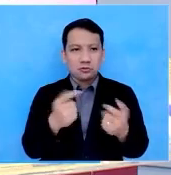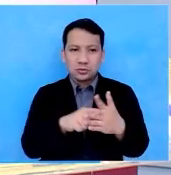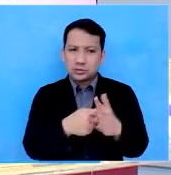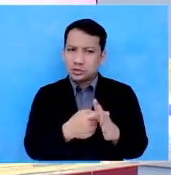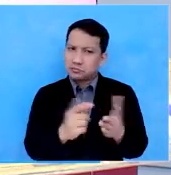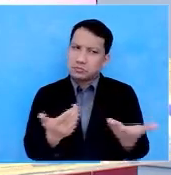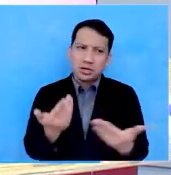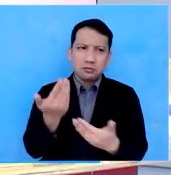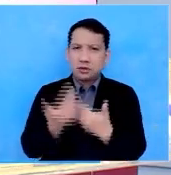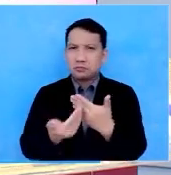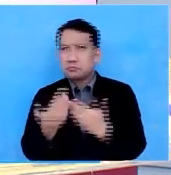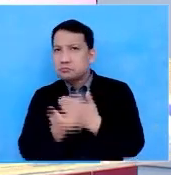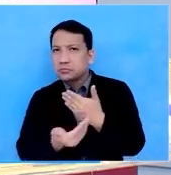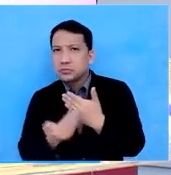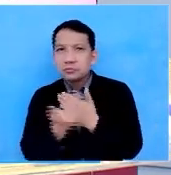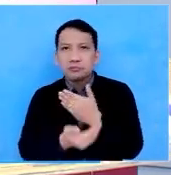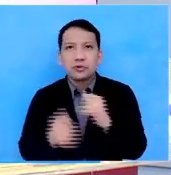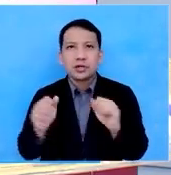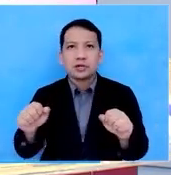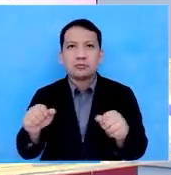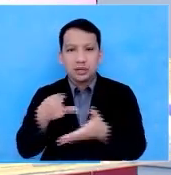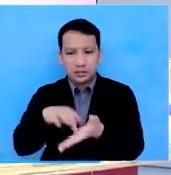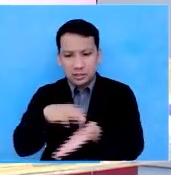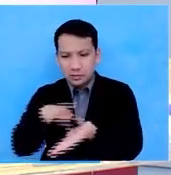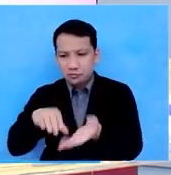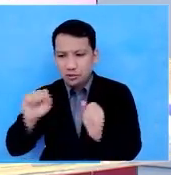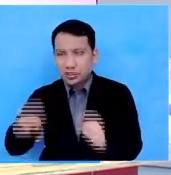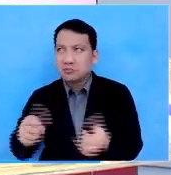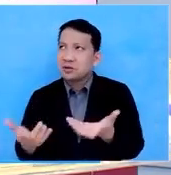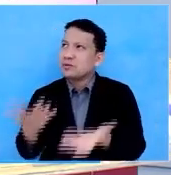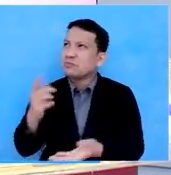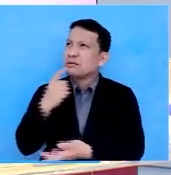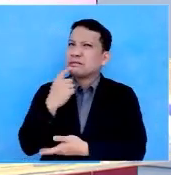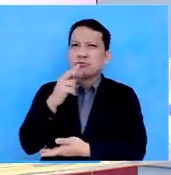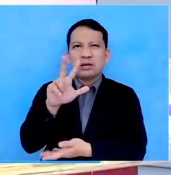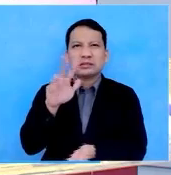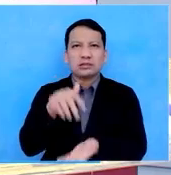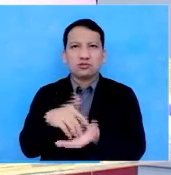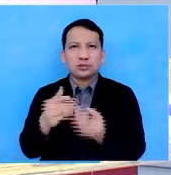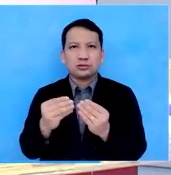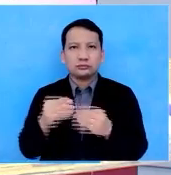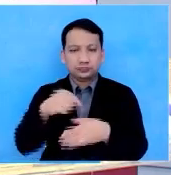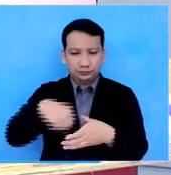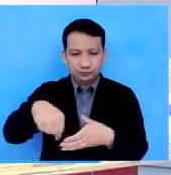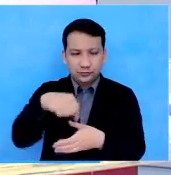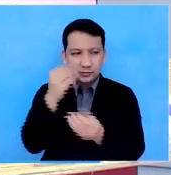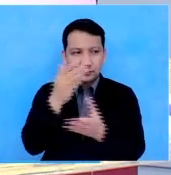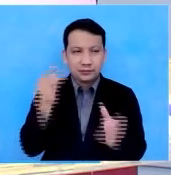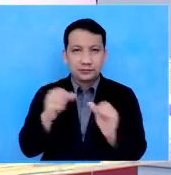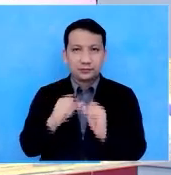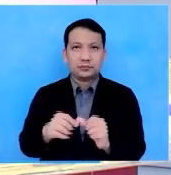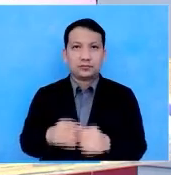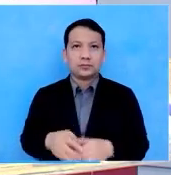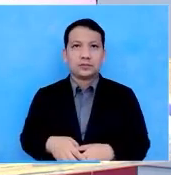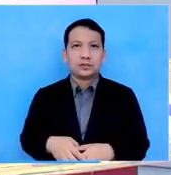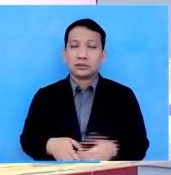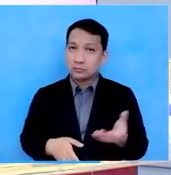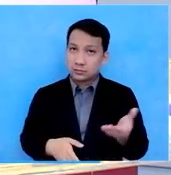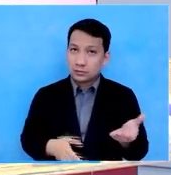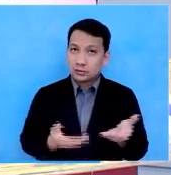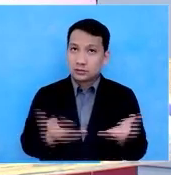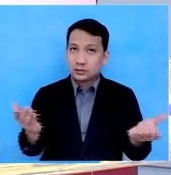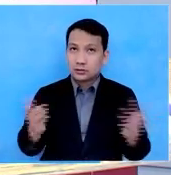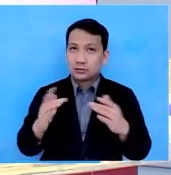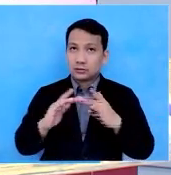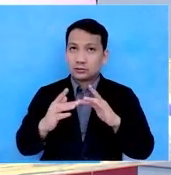mga 3,000 pesos pwede ka na pong mag-start kasi ang isang ano pa lang yung mixer, yung hand mixer po sa mga